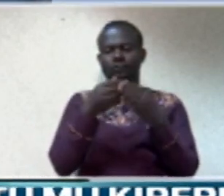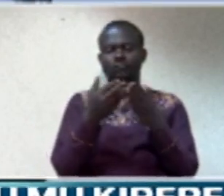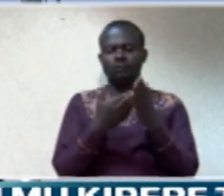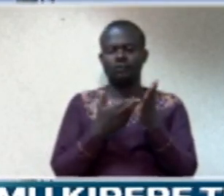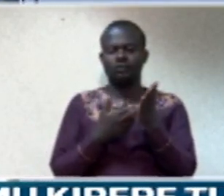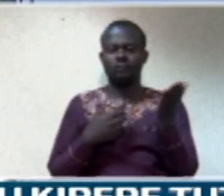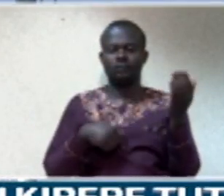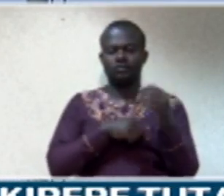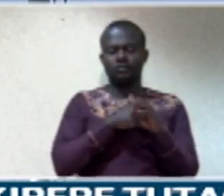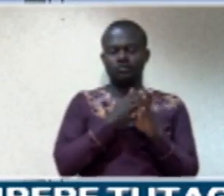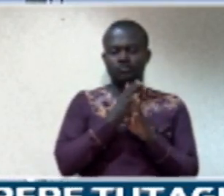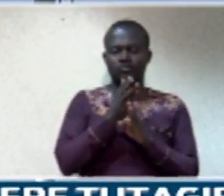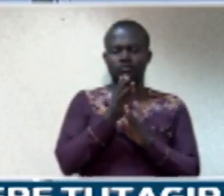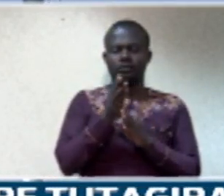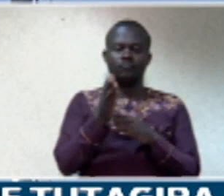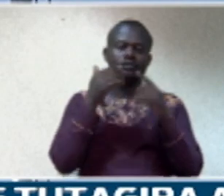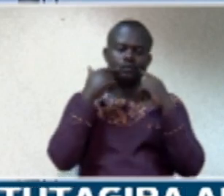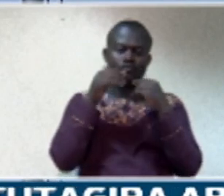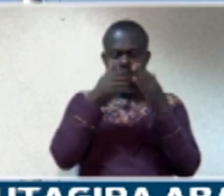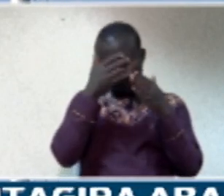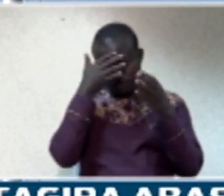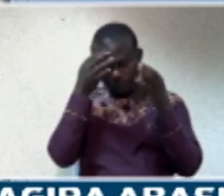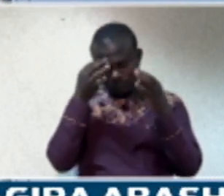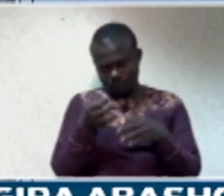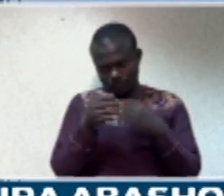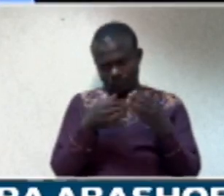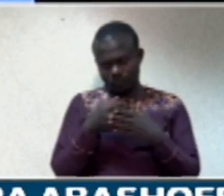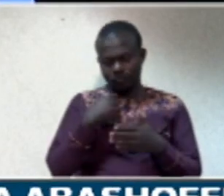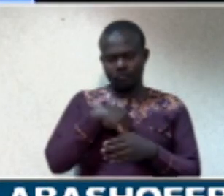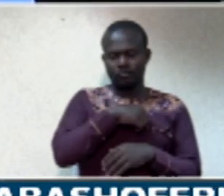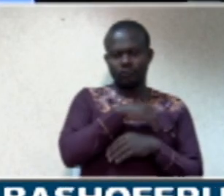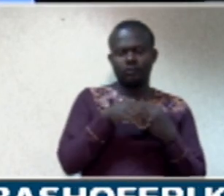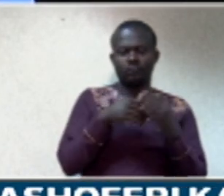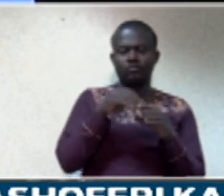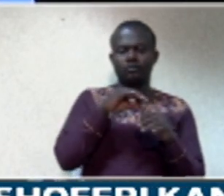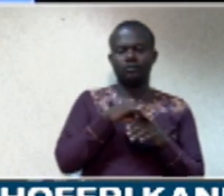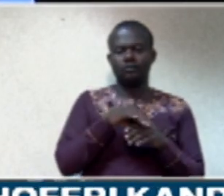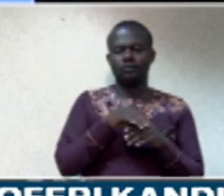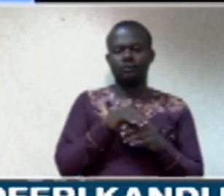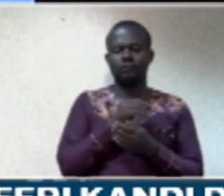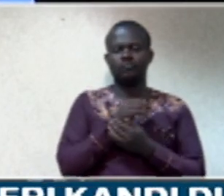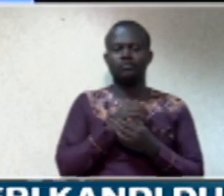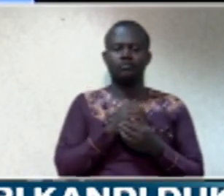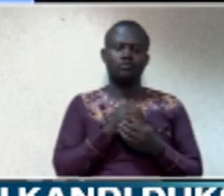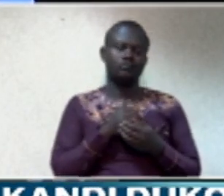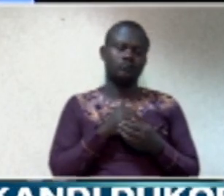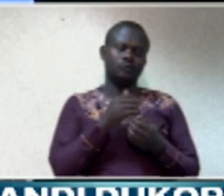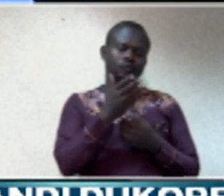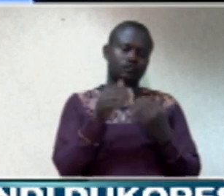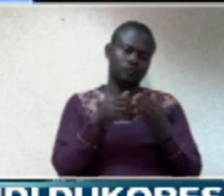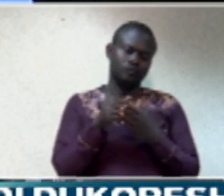kuri bwa bugororangingo bakavuga umwanzuro bemeranyijweho bakaba batora aha ngaha ya komisiyo